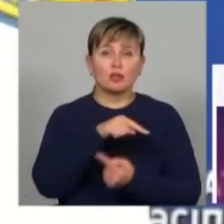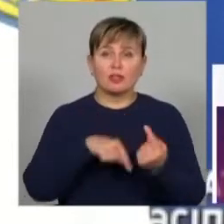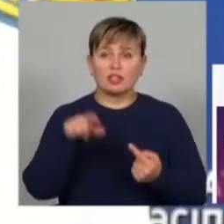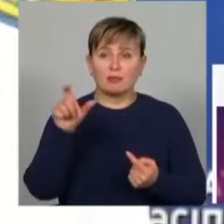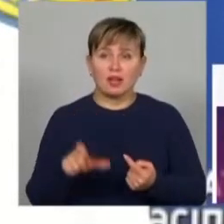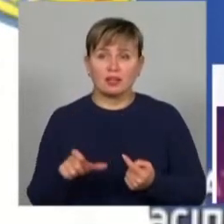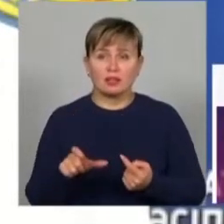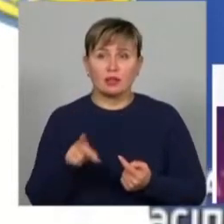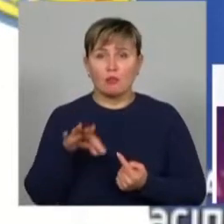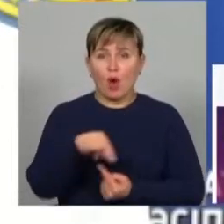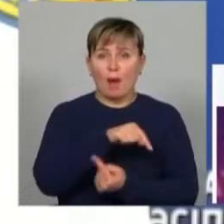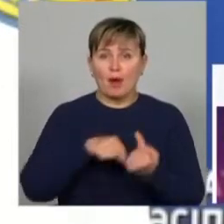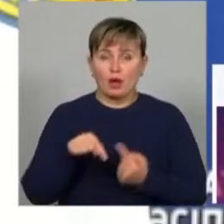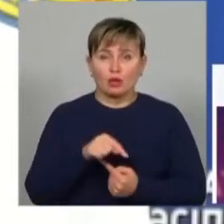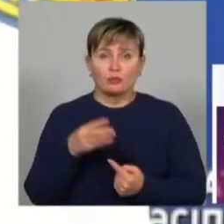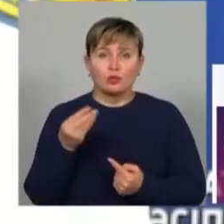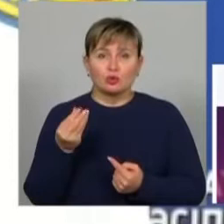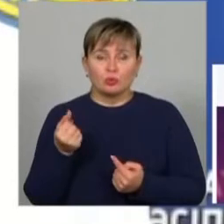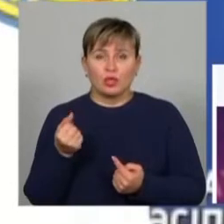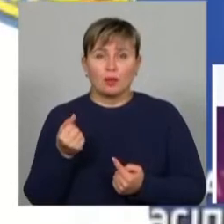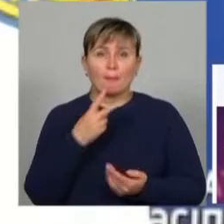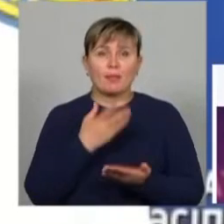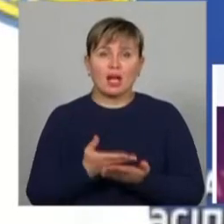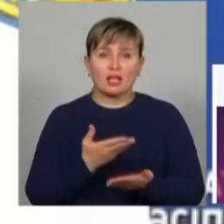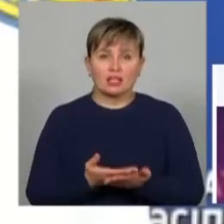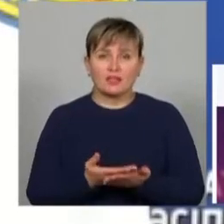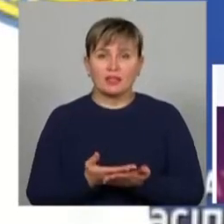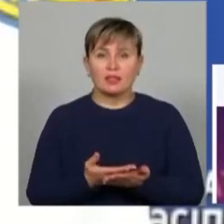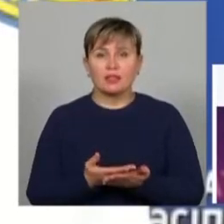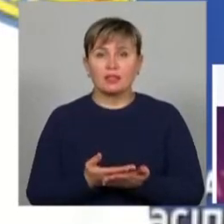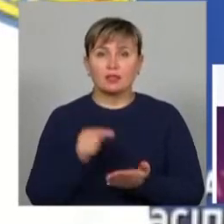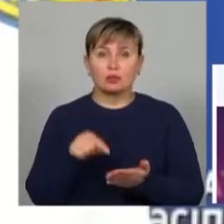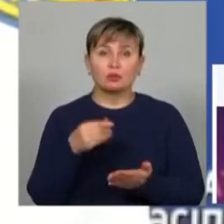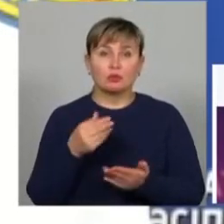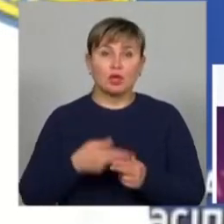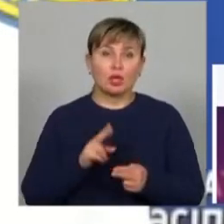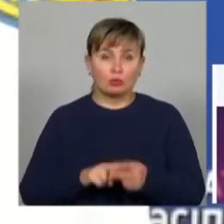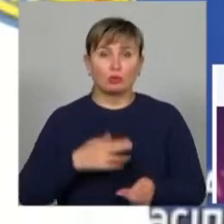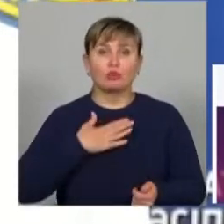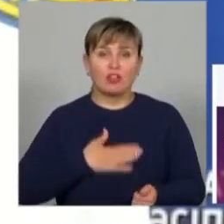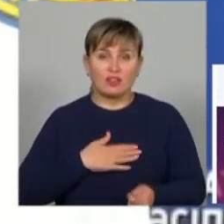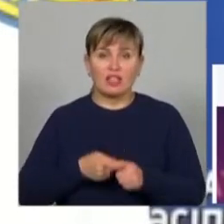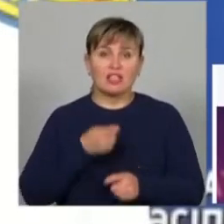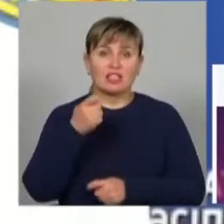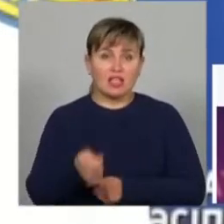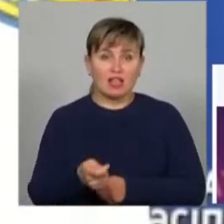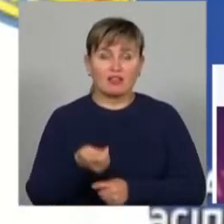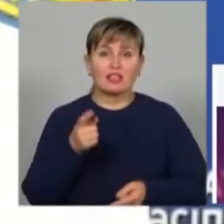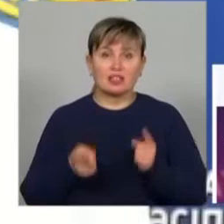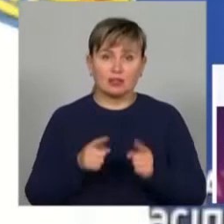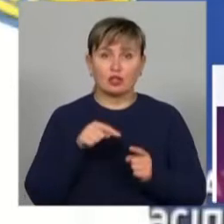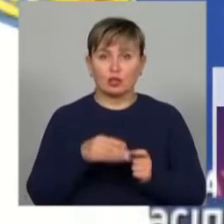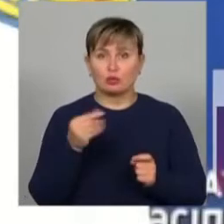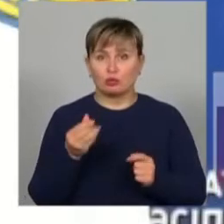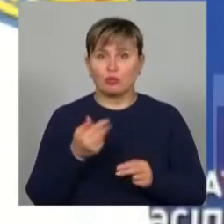по оборотам сумма показывает ту сумму, которую удовлетворяет заявку, то есть действительно ту сумму,